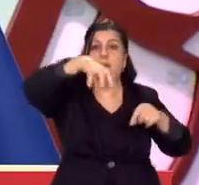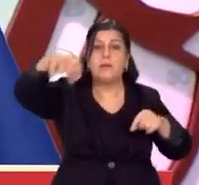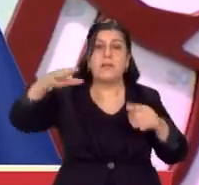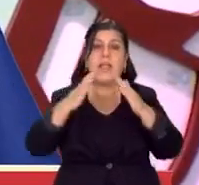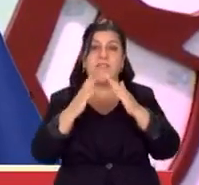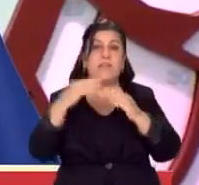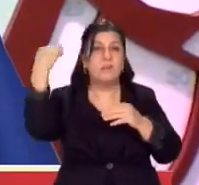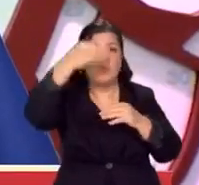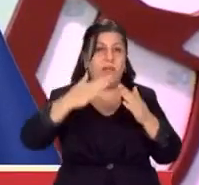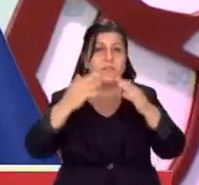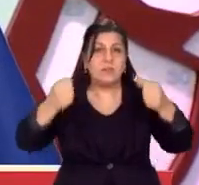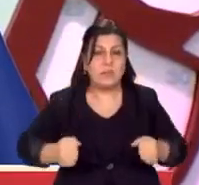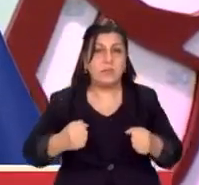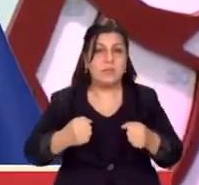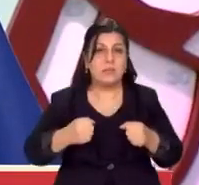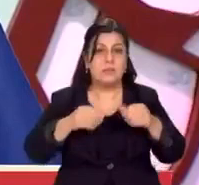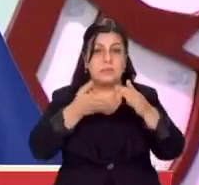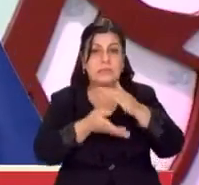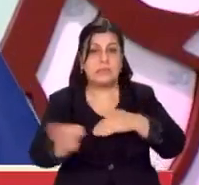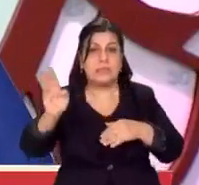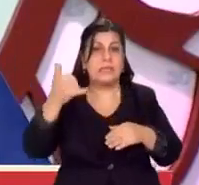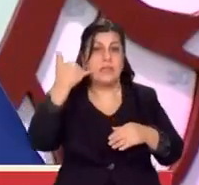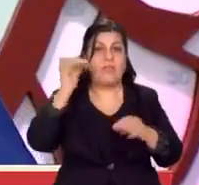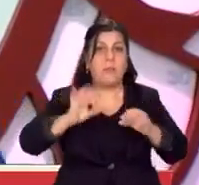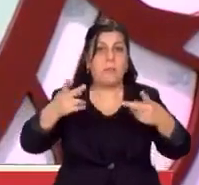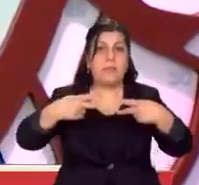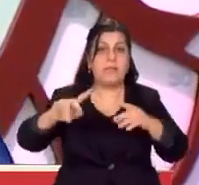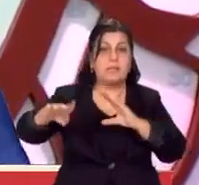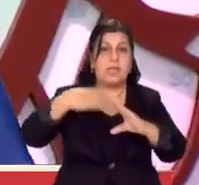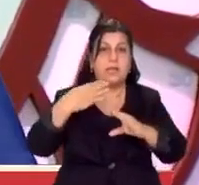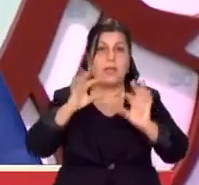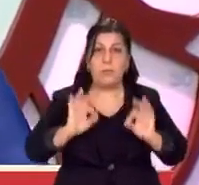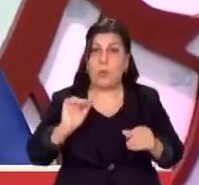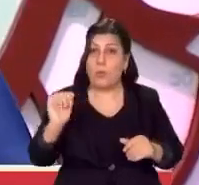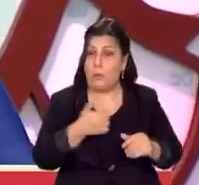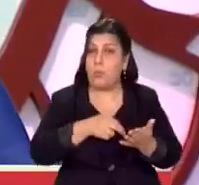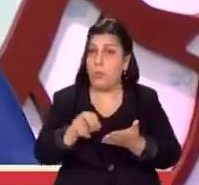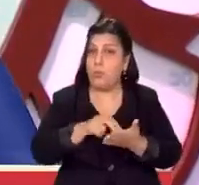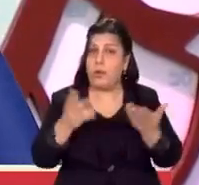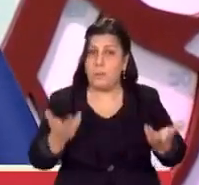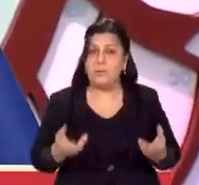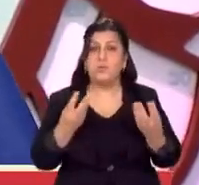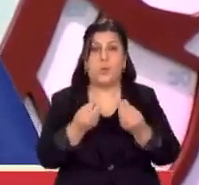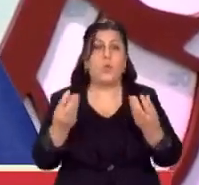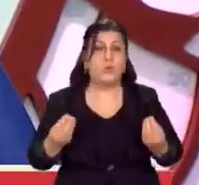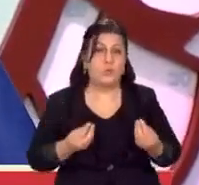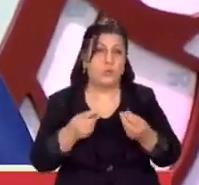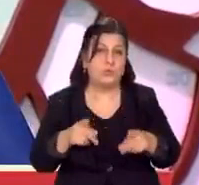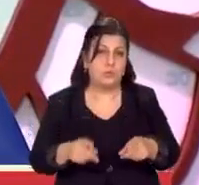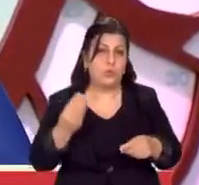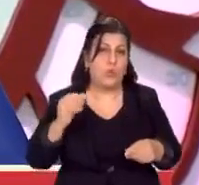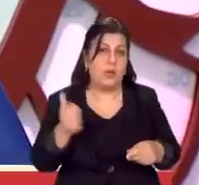ve evinizin ikametgahında ayrıldınız anda telefonu hemen mesaj geliyor Eyvallah önemli uygulamaları çok ve